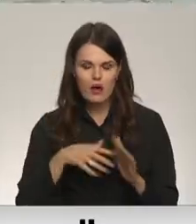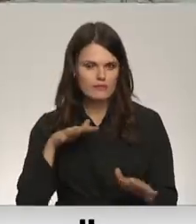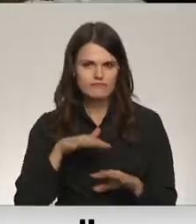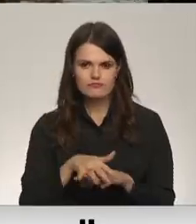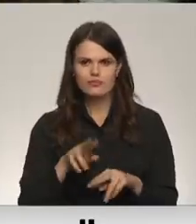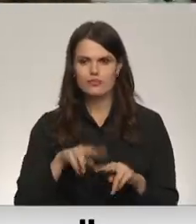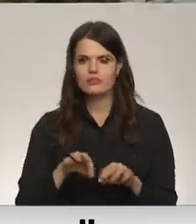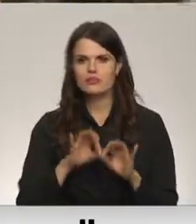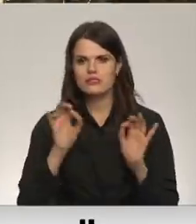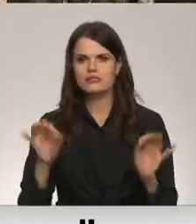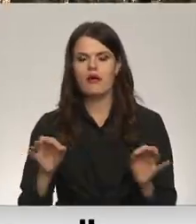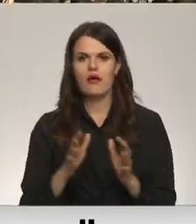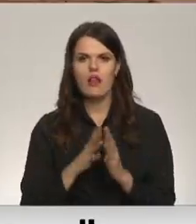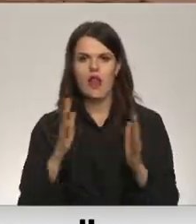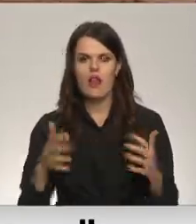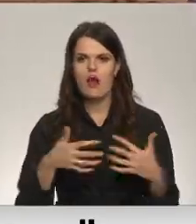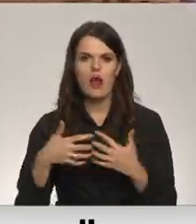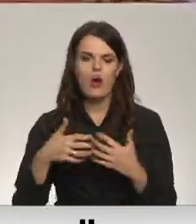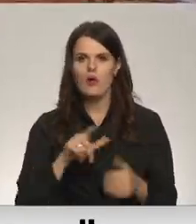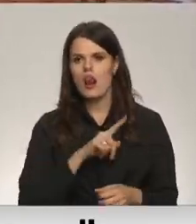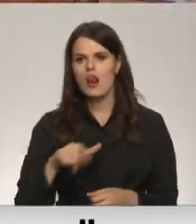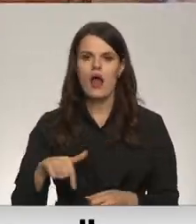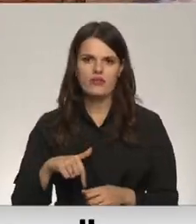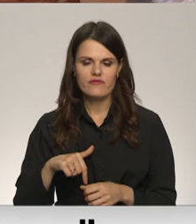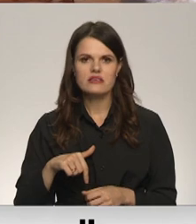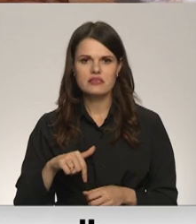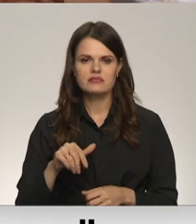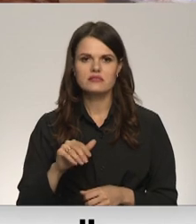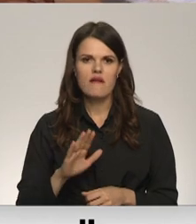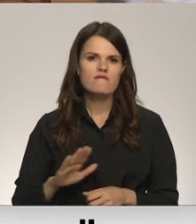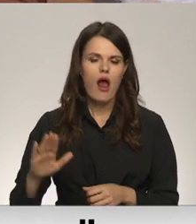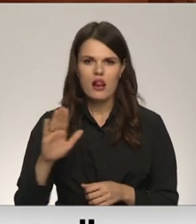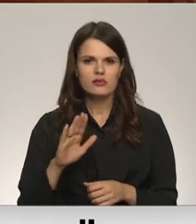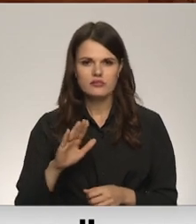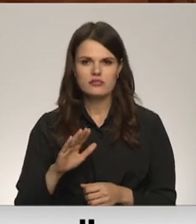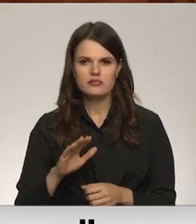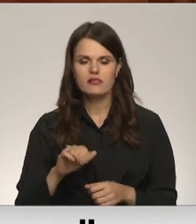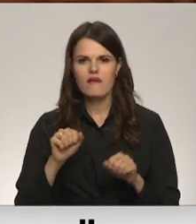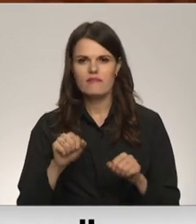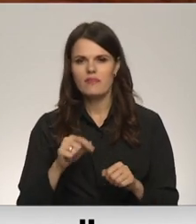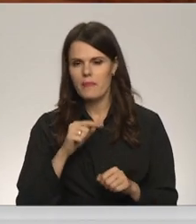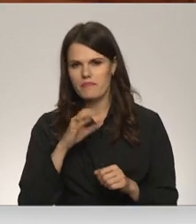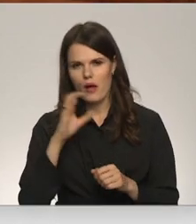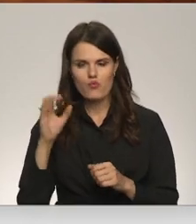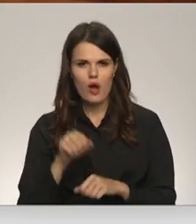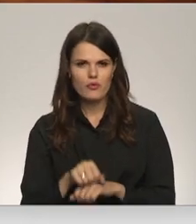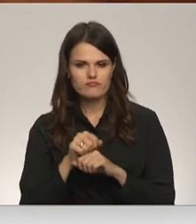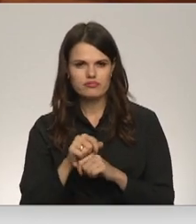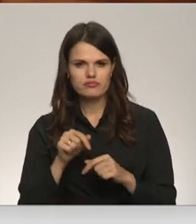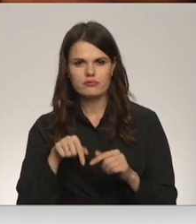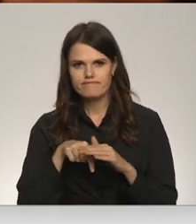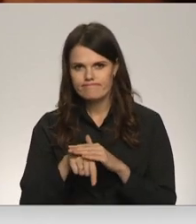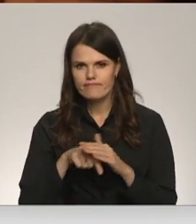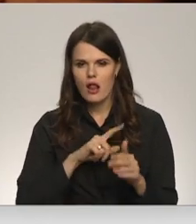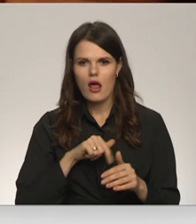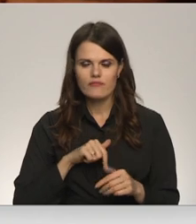uzbrukumu un sākās lielākā kauja Latvijas Nacionālo partizānu vēsturē. Čekistu uzbrukums Stompaku nometnē